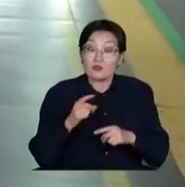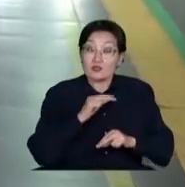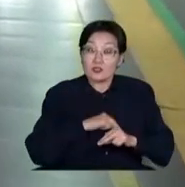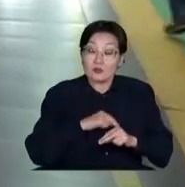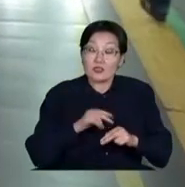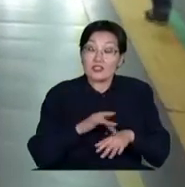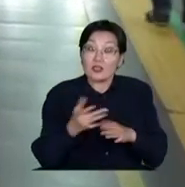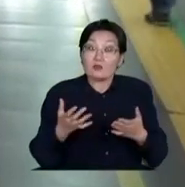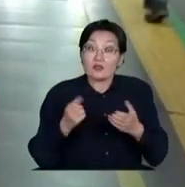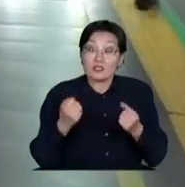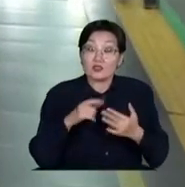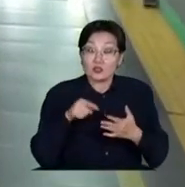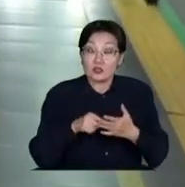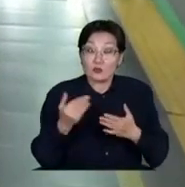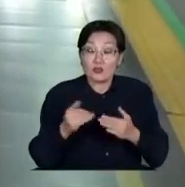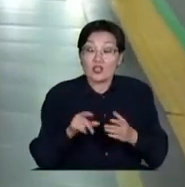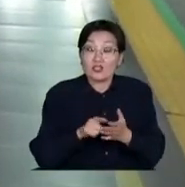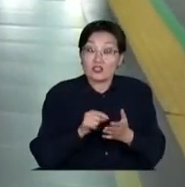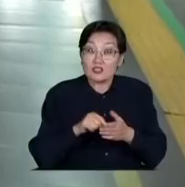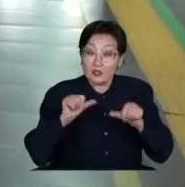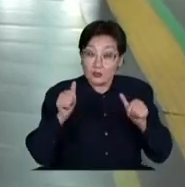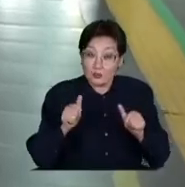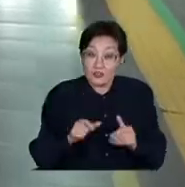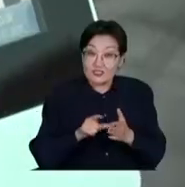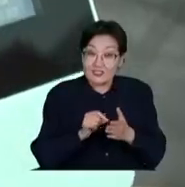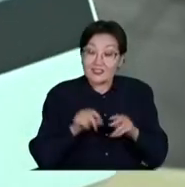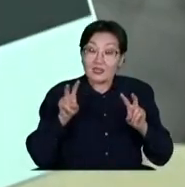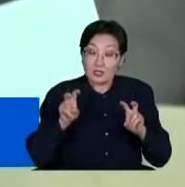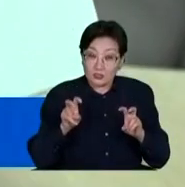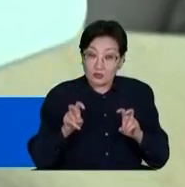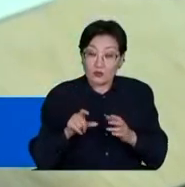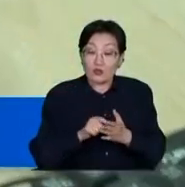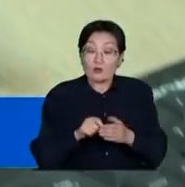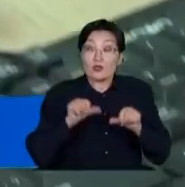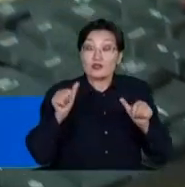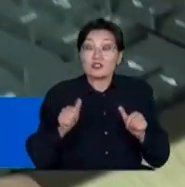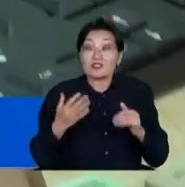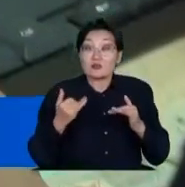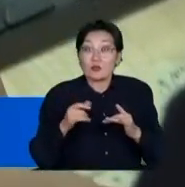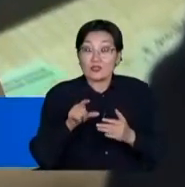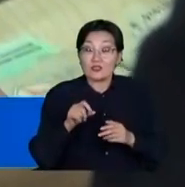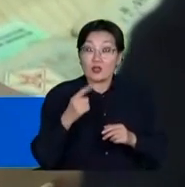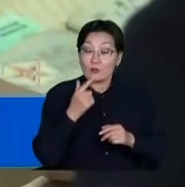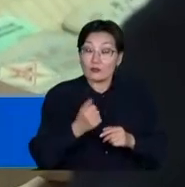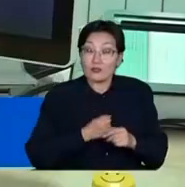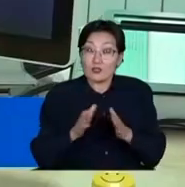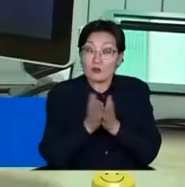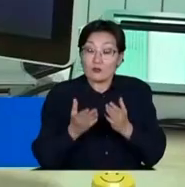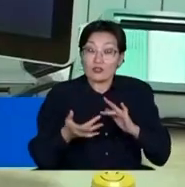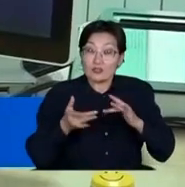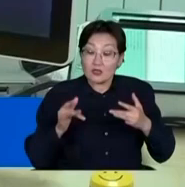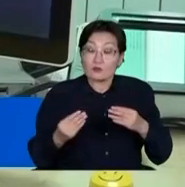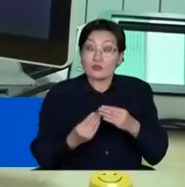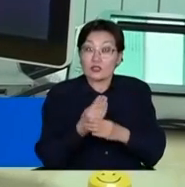алып жатыр. Ендігі мәселе оны зейнетке шығарып, зейнеткер атандыру. Зейнетке шығу үшін енді әскери билетін порталға жүктеп, туу